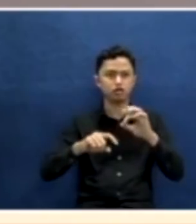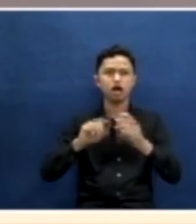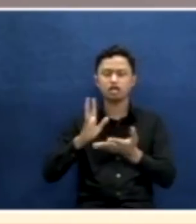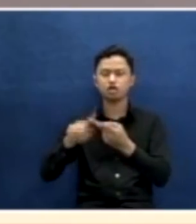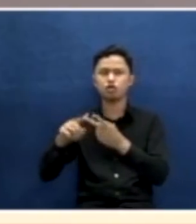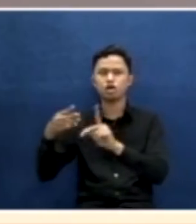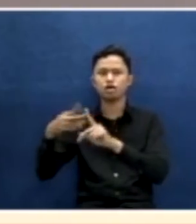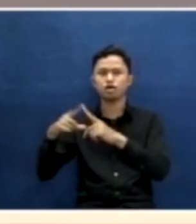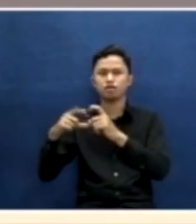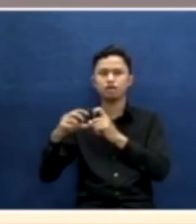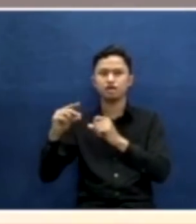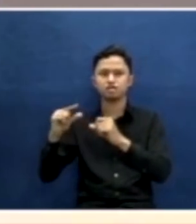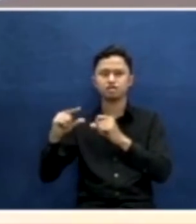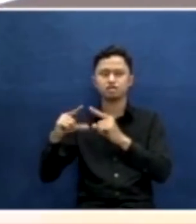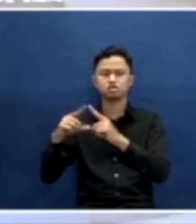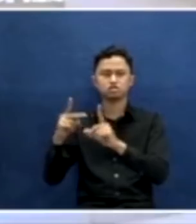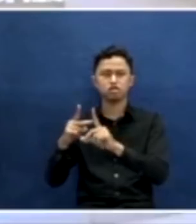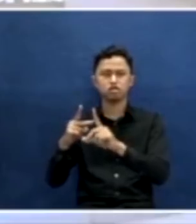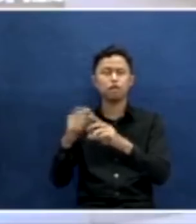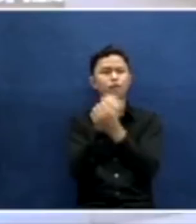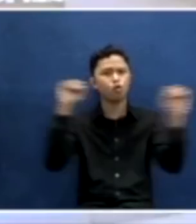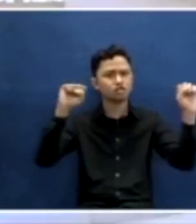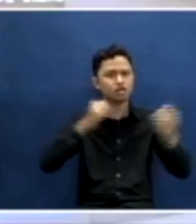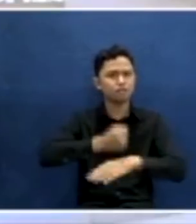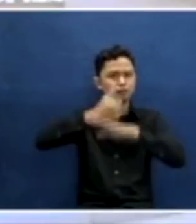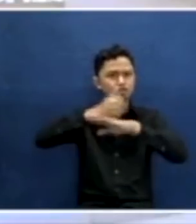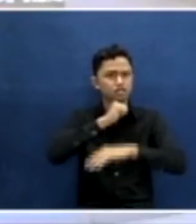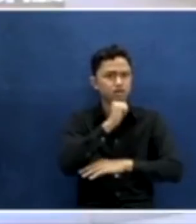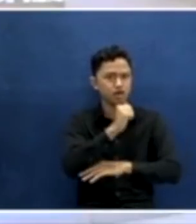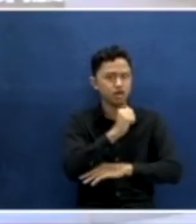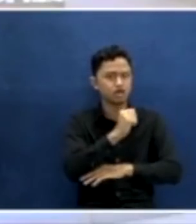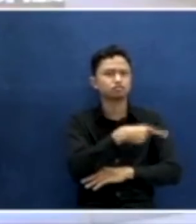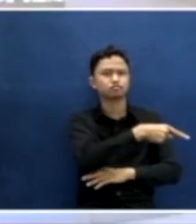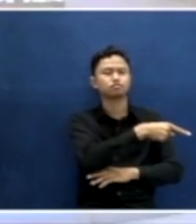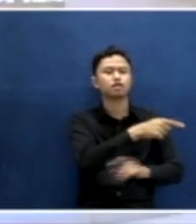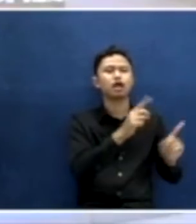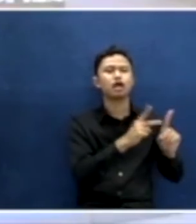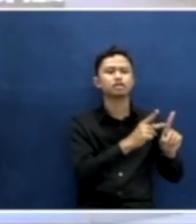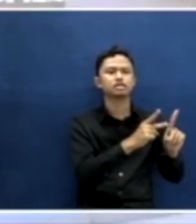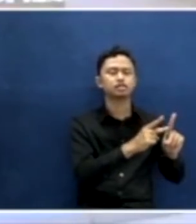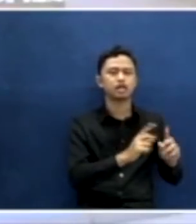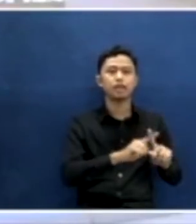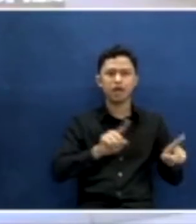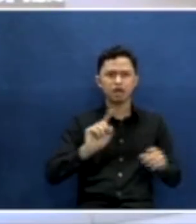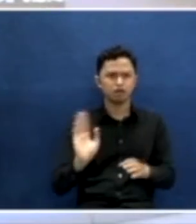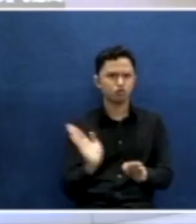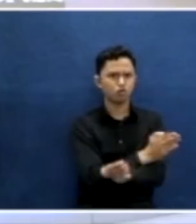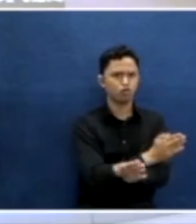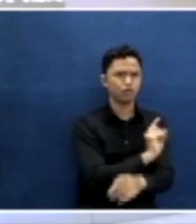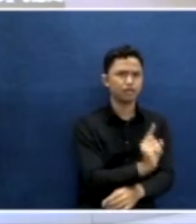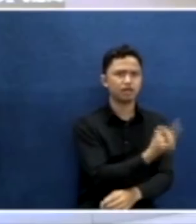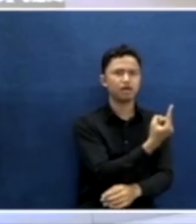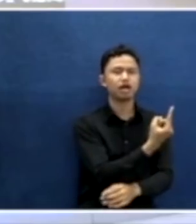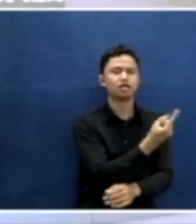dikuasai kemudian salah satunya oleh hajjaj BIN Yusuf tapi orang Irak dulu diawal-awal pertama abad pertama Hijriah